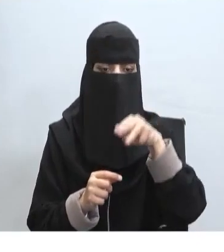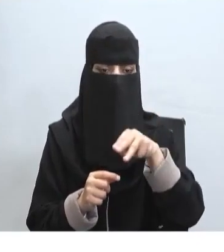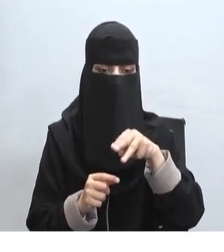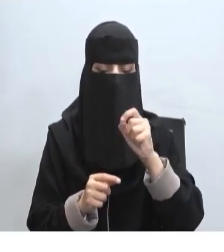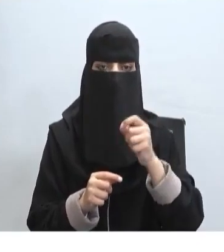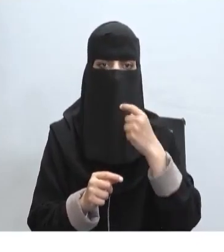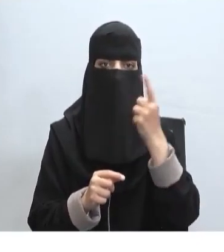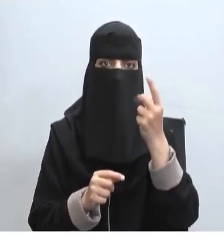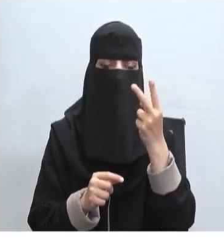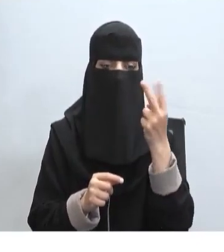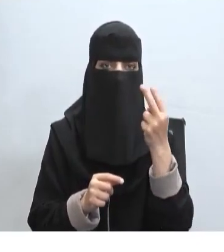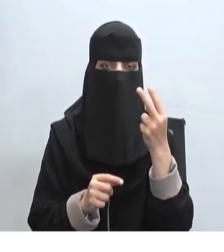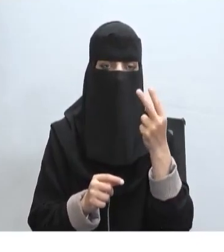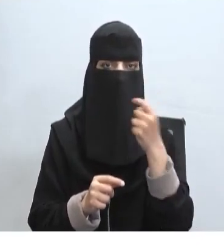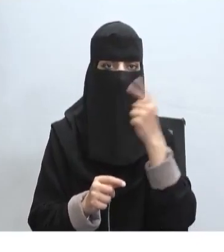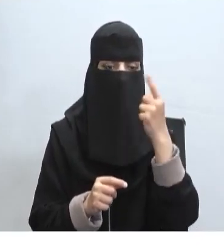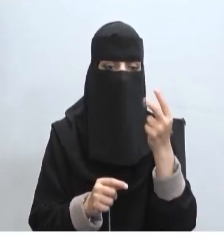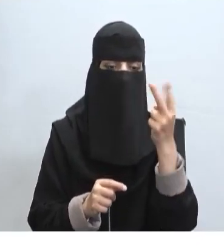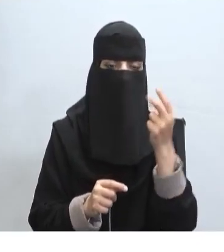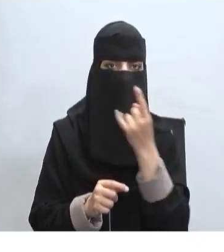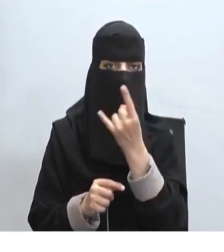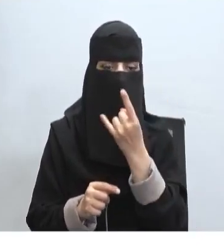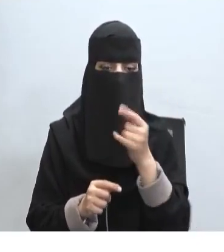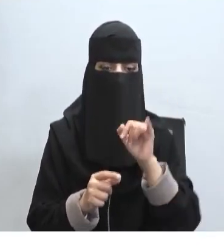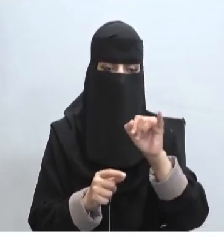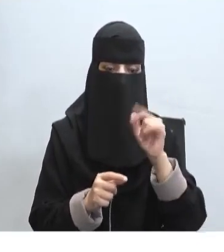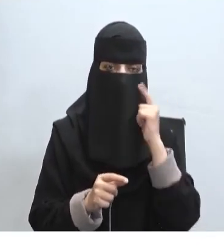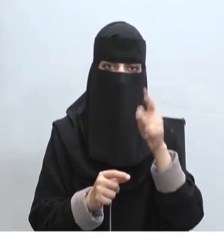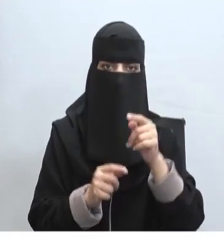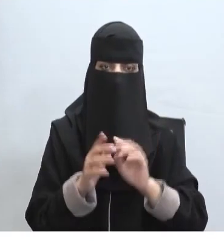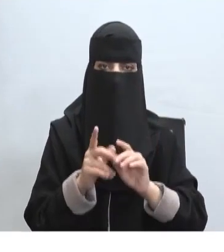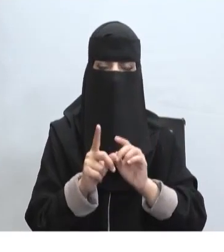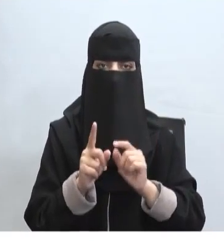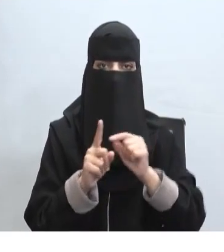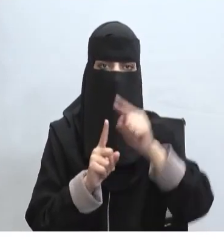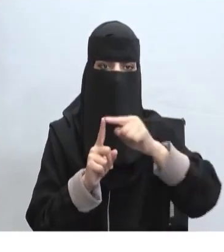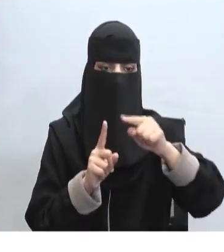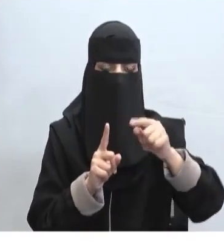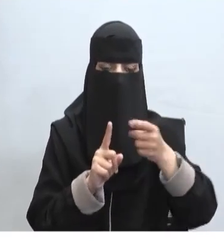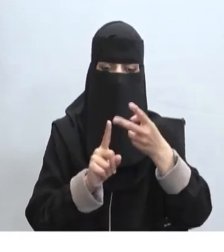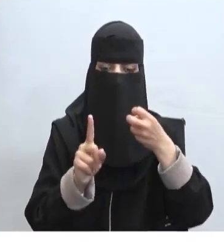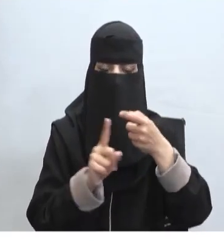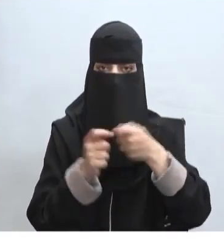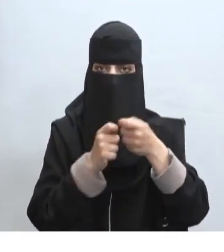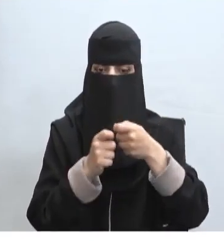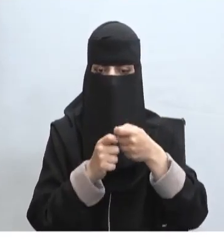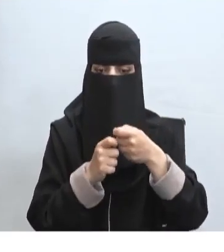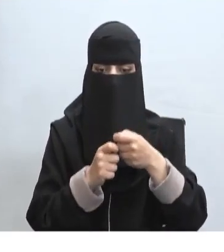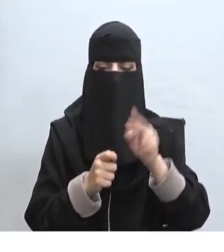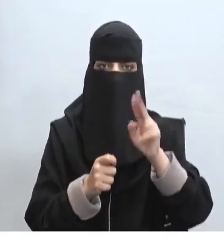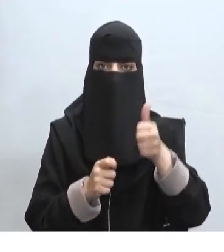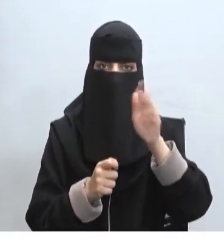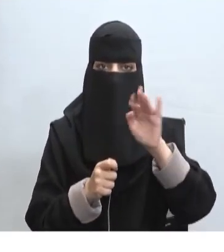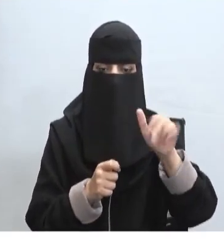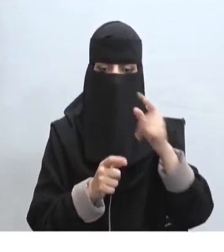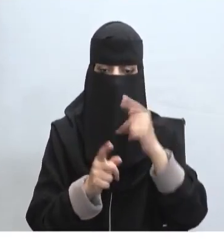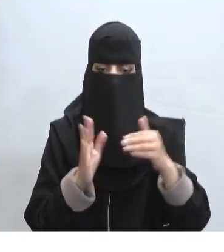في عام 2000 فان مؤشر السوق الرئيسيه تاسي فان في مؤشر السوق الرئيسيه تاسي فان